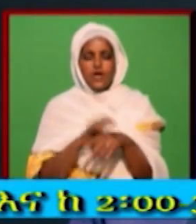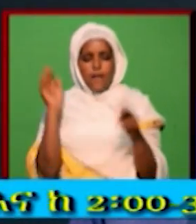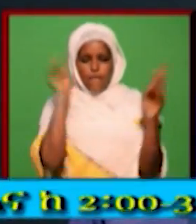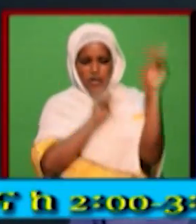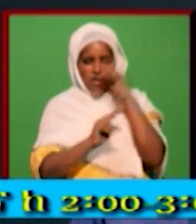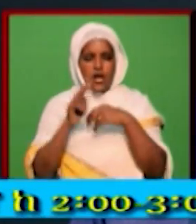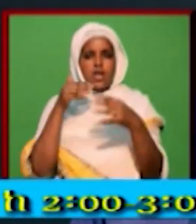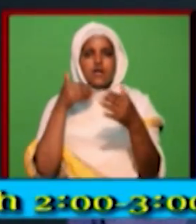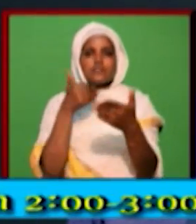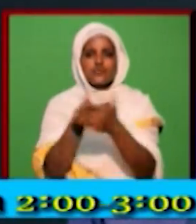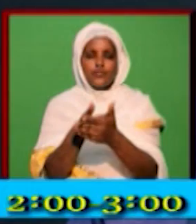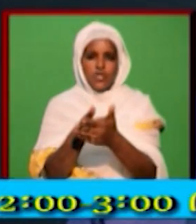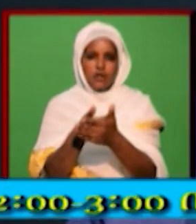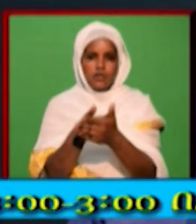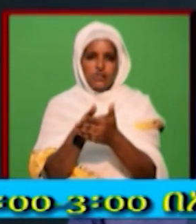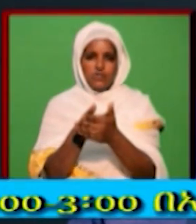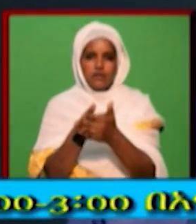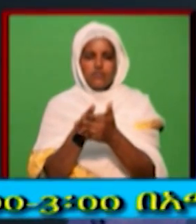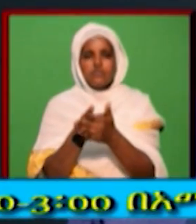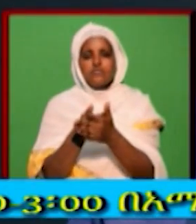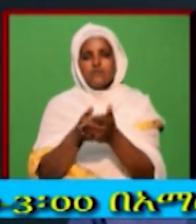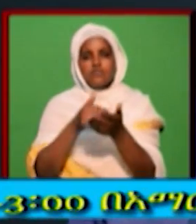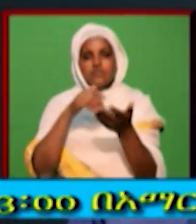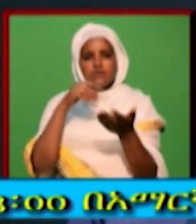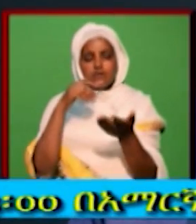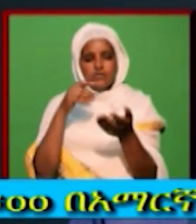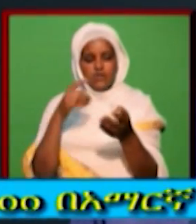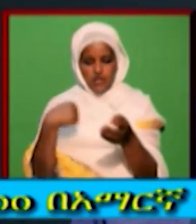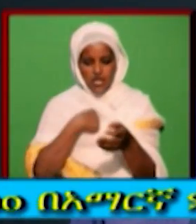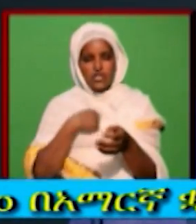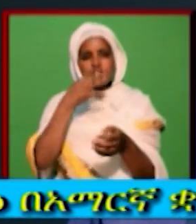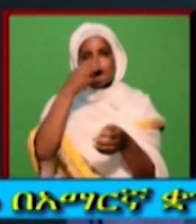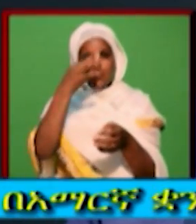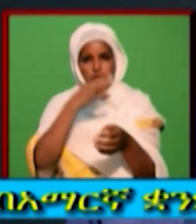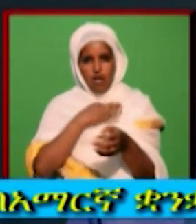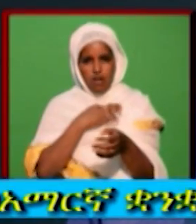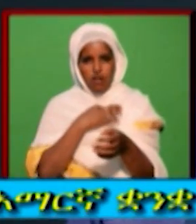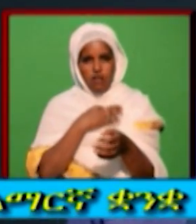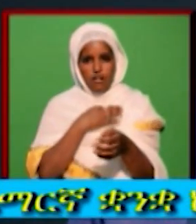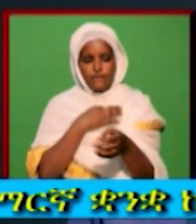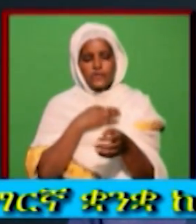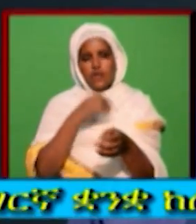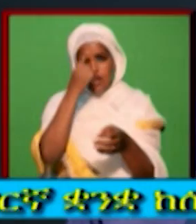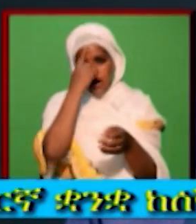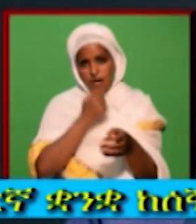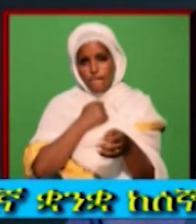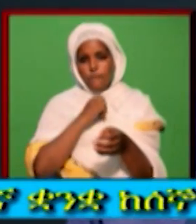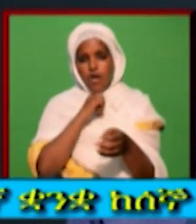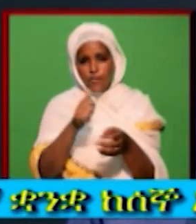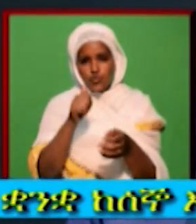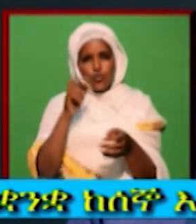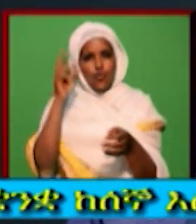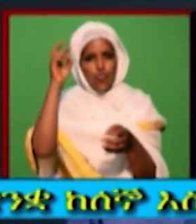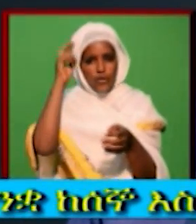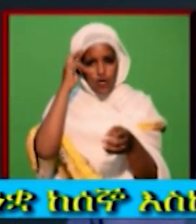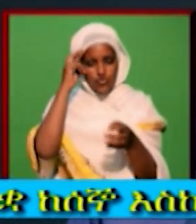መከራ ያደርሱብኛል ይዘነጉጉቦ ይሰድውኛል ለአሕዛብ ለነ ጲላጦስ